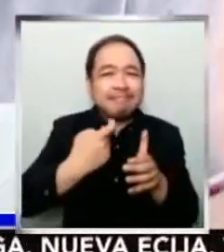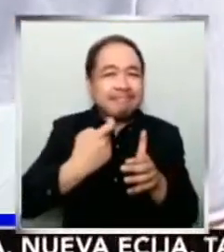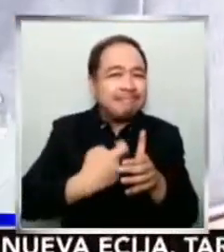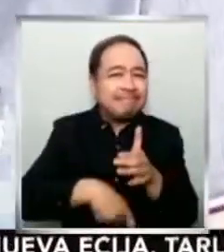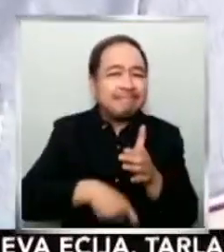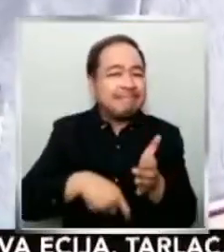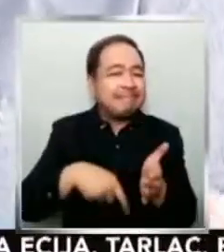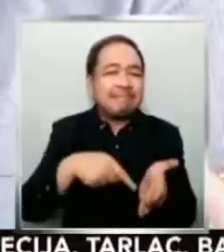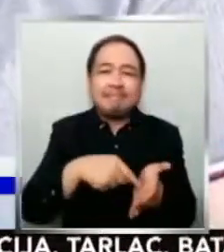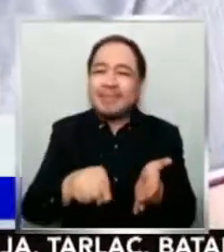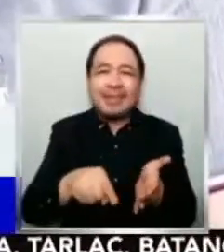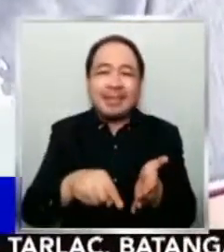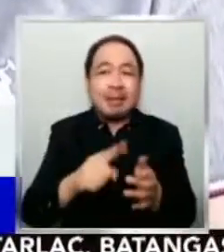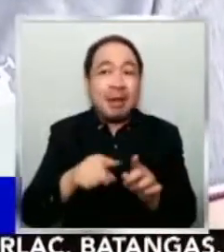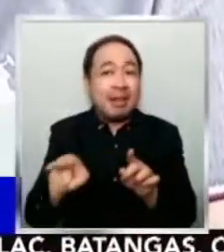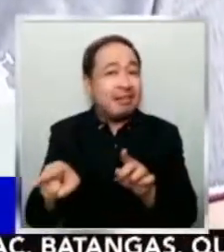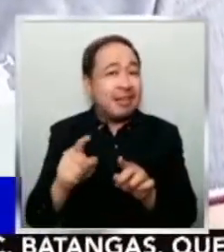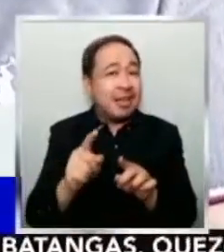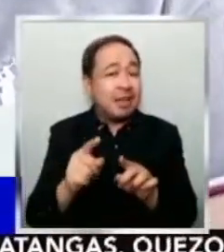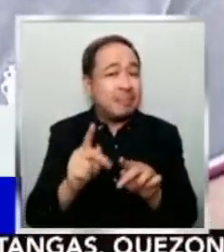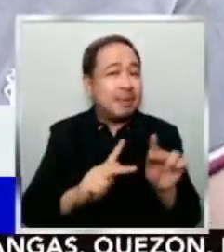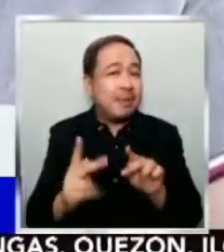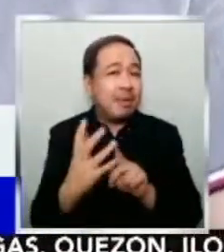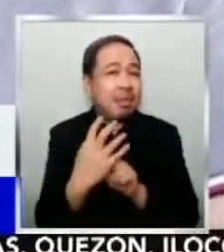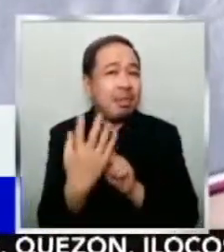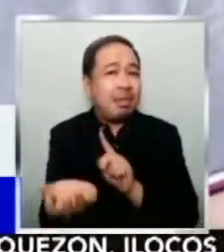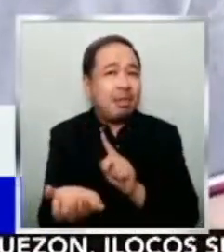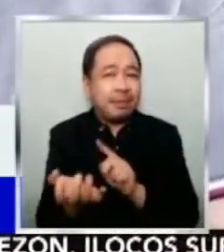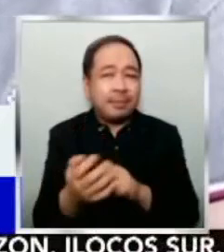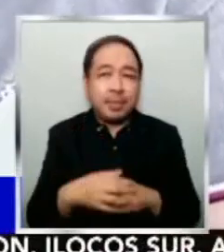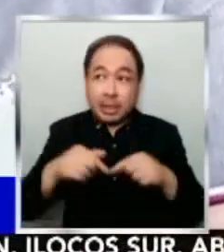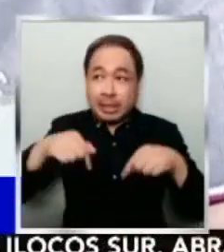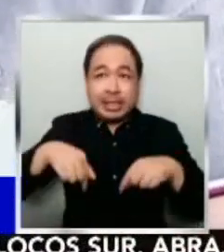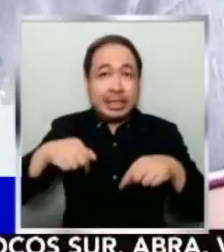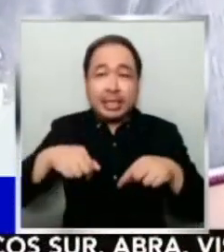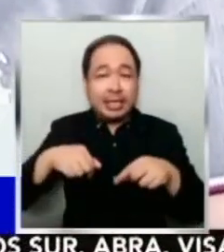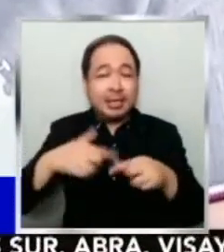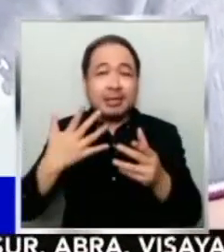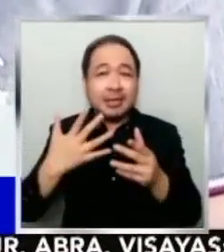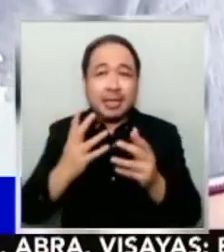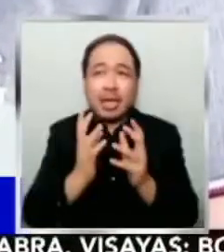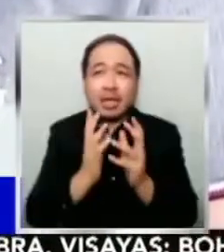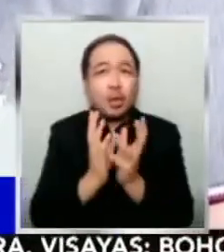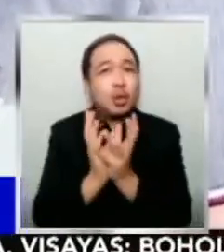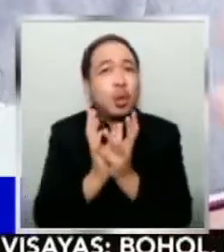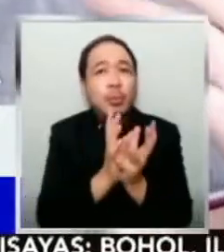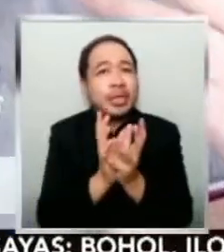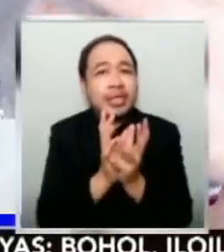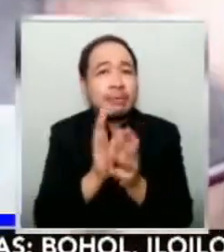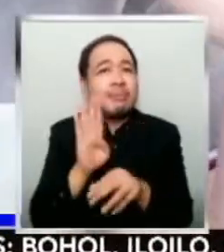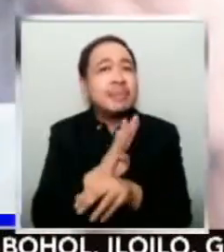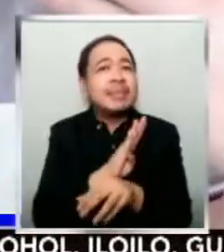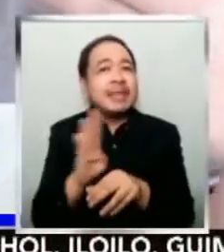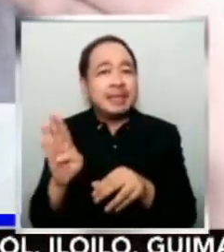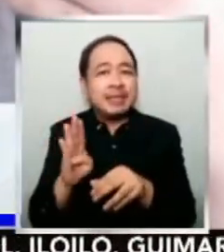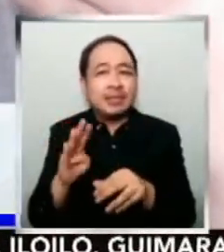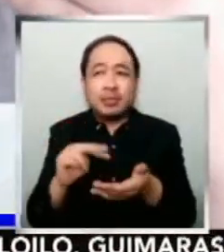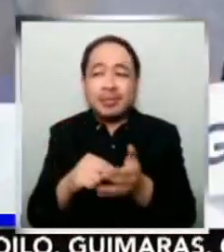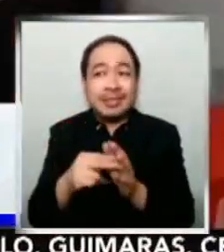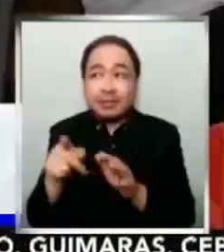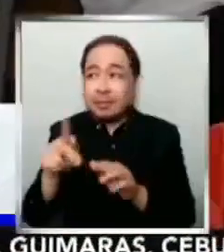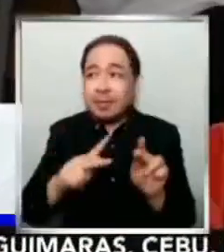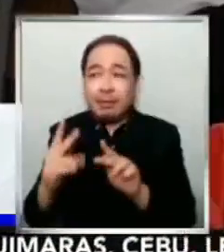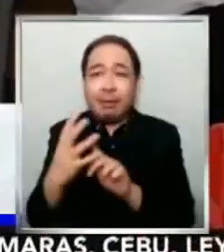sales namin ang bumaba. Community bakery kami, hindi na bumibili sa amin ang mga tao dahil nagtaas kami ng